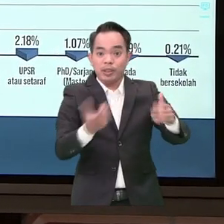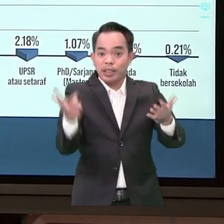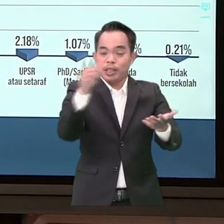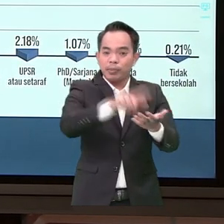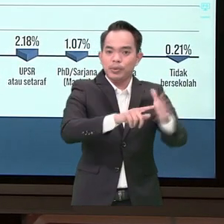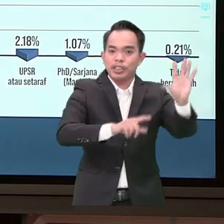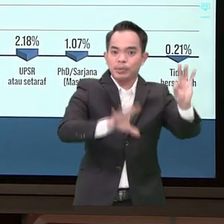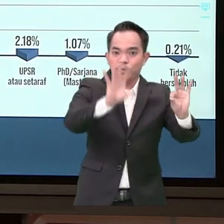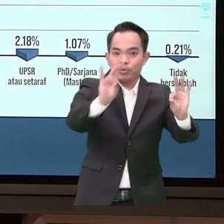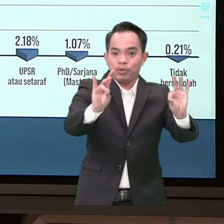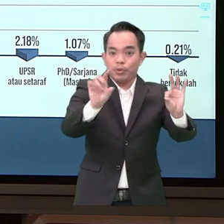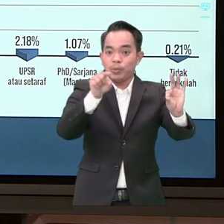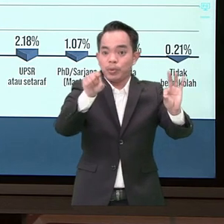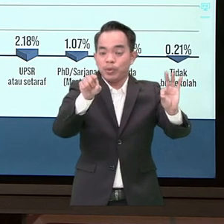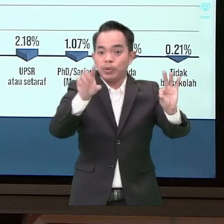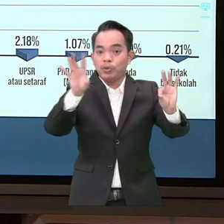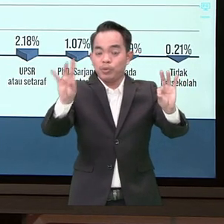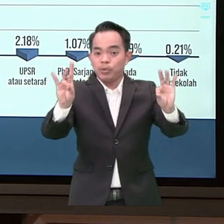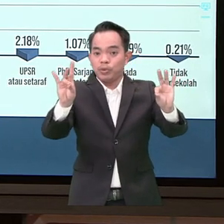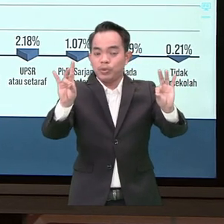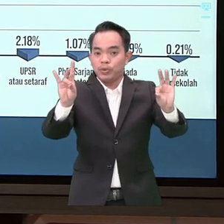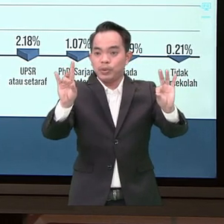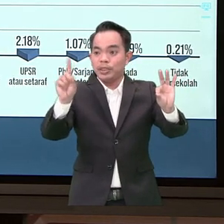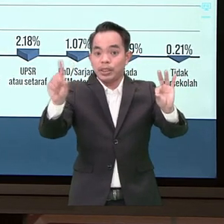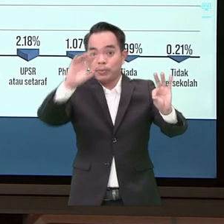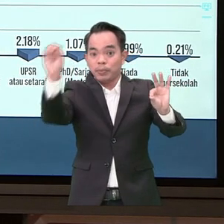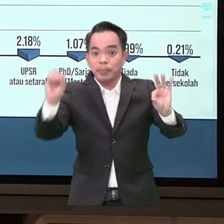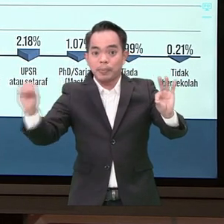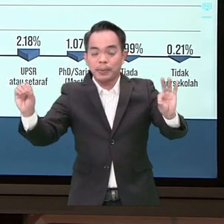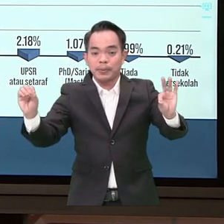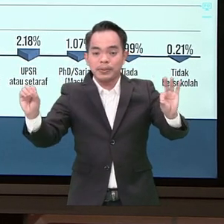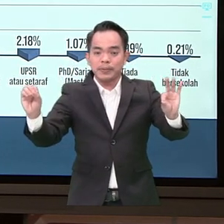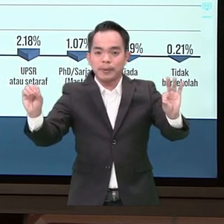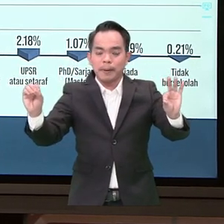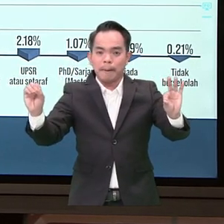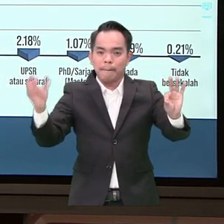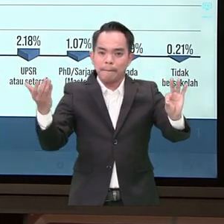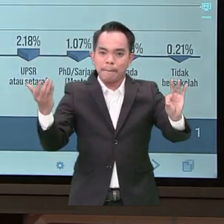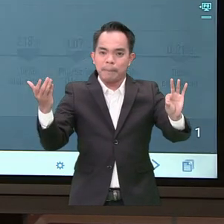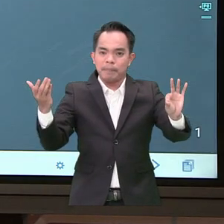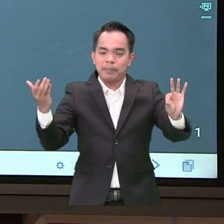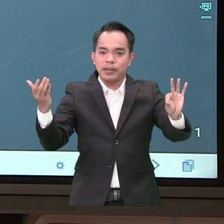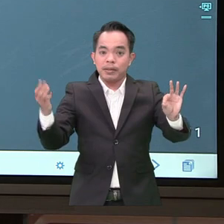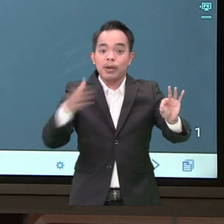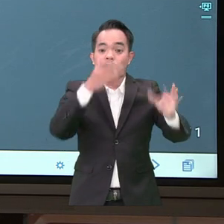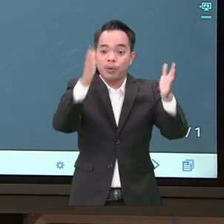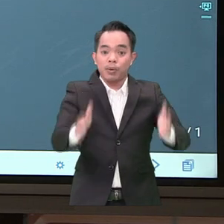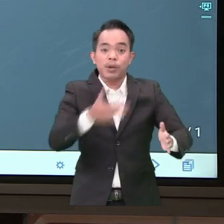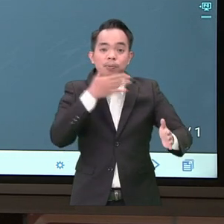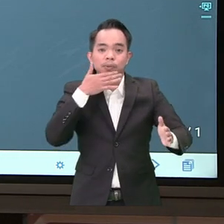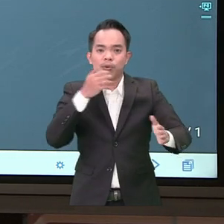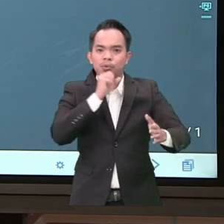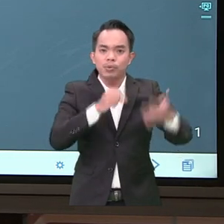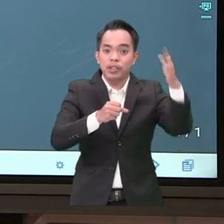97 populer hanya 7 satu peratus adalah Billy yaitu pada